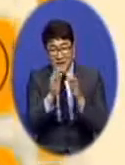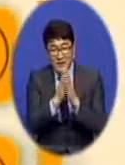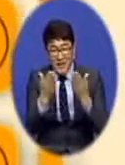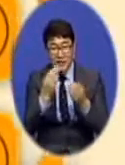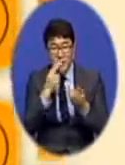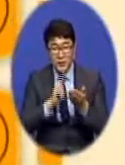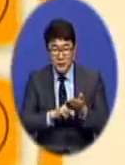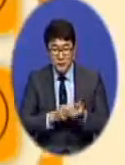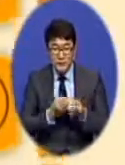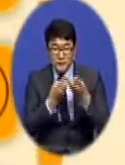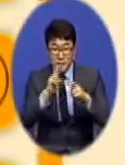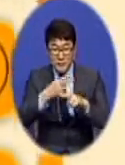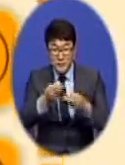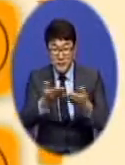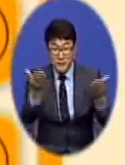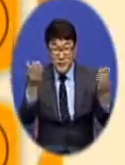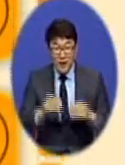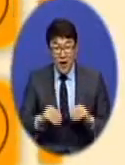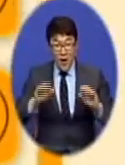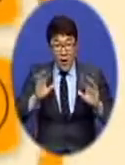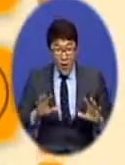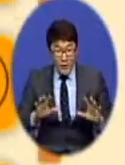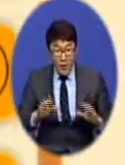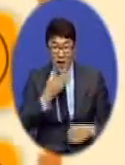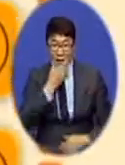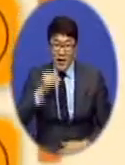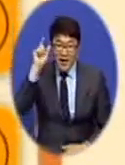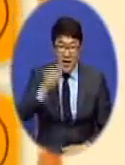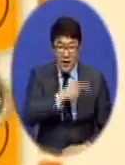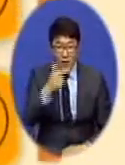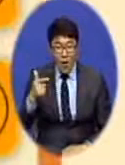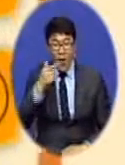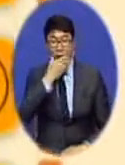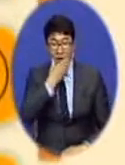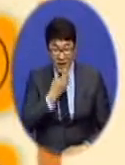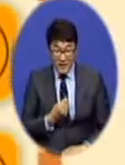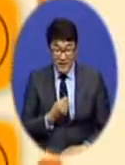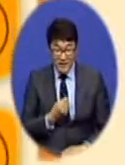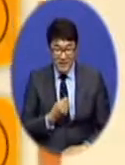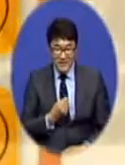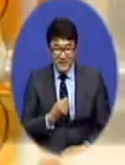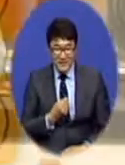책을 선물로 드리도록 하겠습니다. 알겠습니다. 예. 자, 오늘도 행복한 하루 오해.